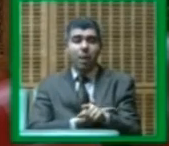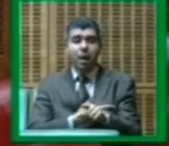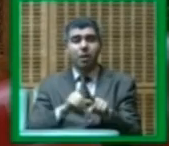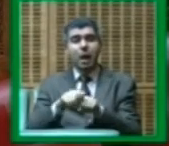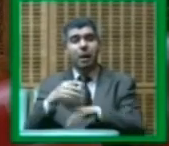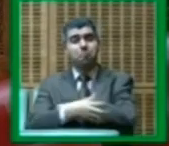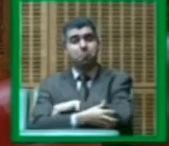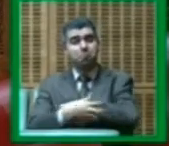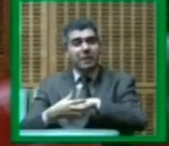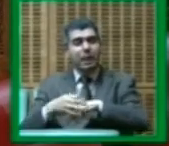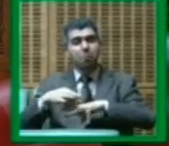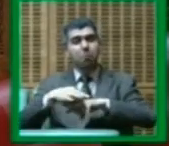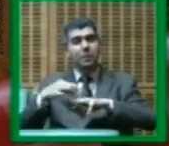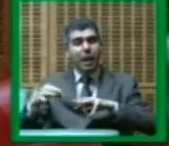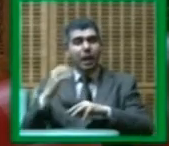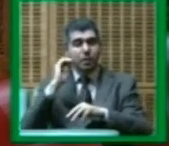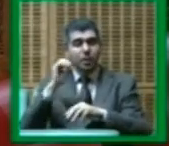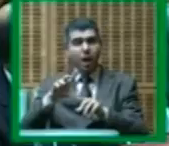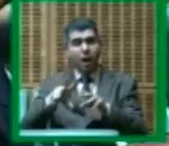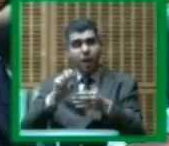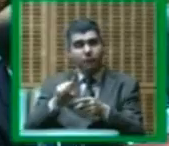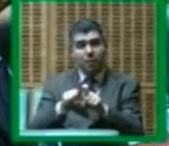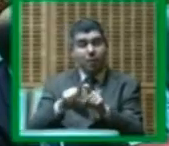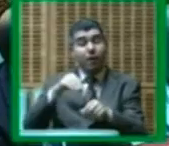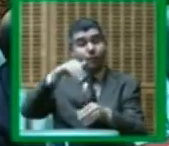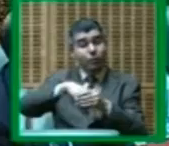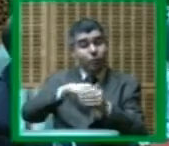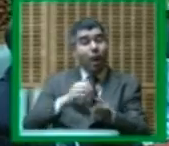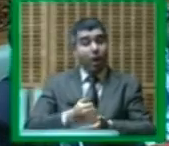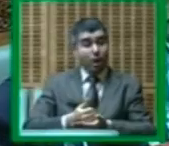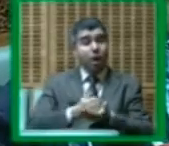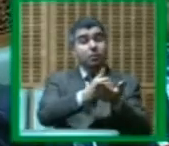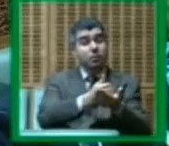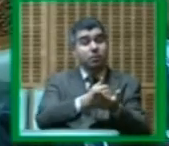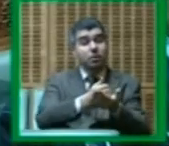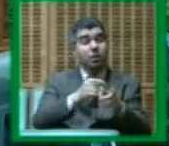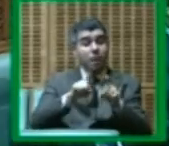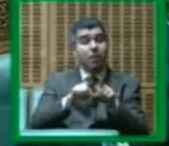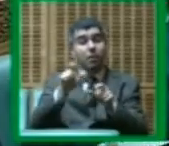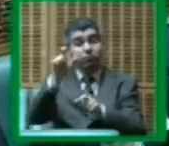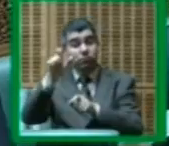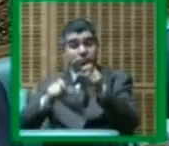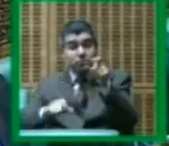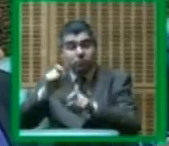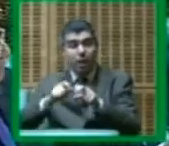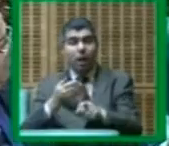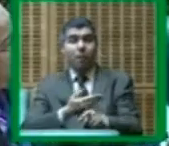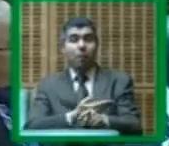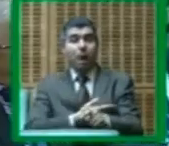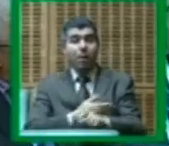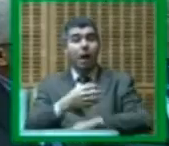المعوزة المطلقة، بل ينبغي أن يشمل الصندوق حاجات وحالات الأم